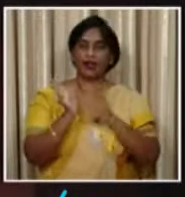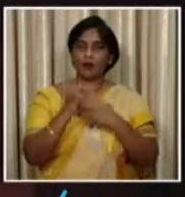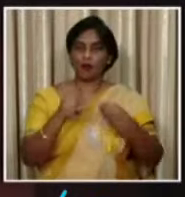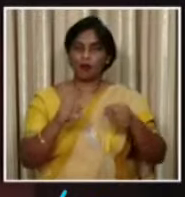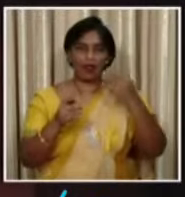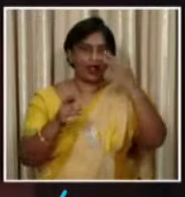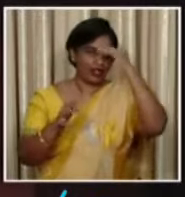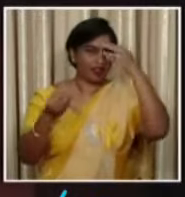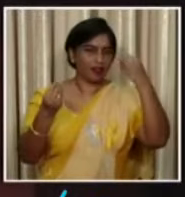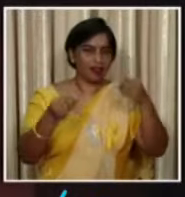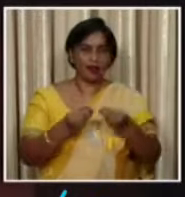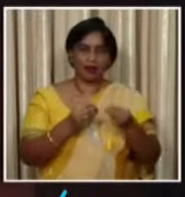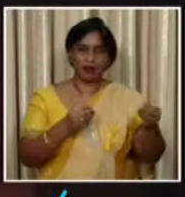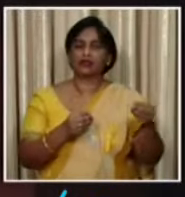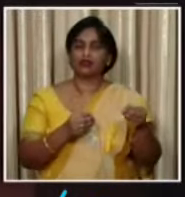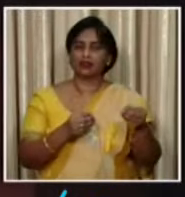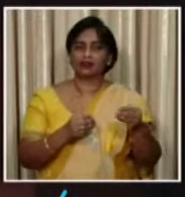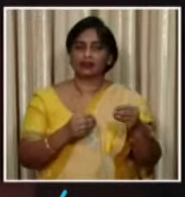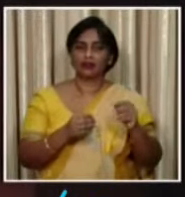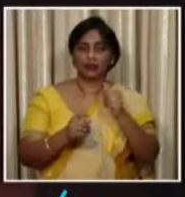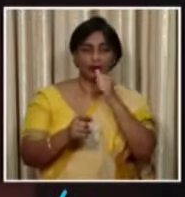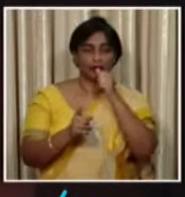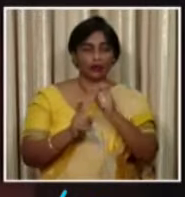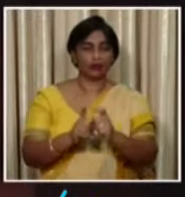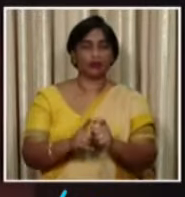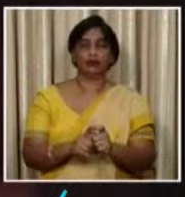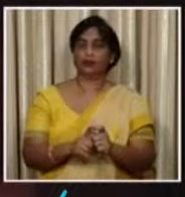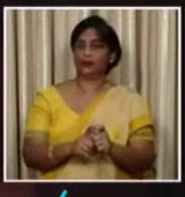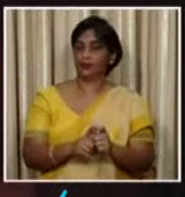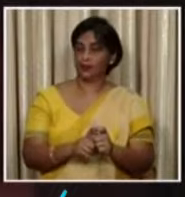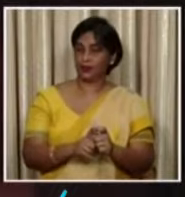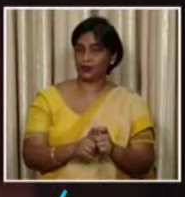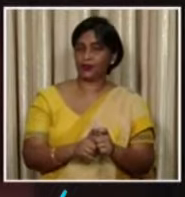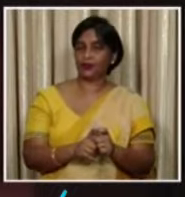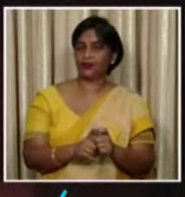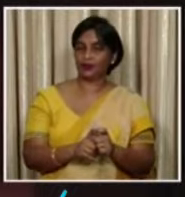තිබෙන වක්කොයේ ප්‍රචණ්ඩ